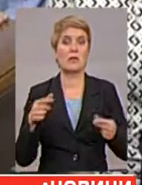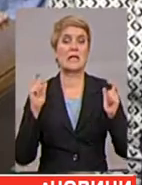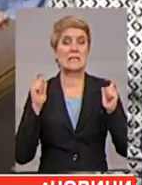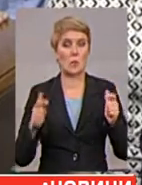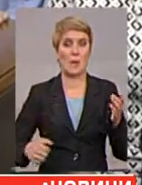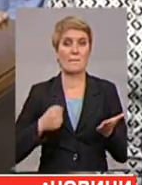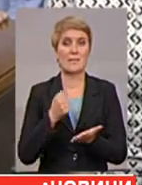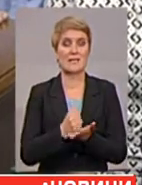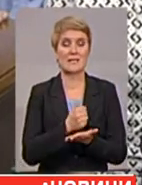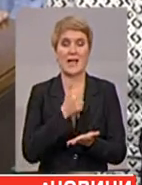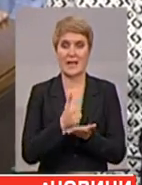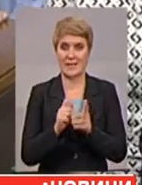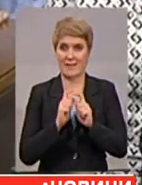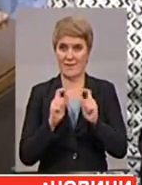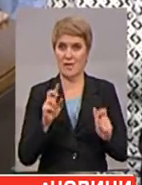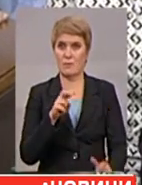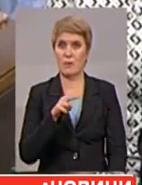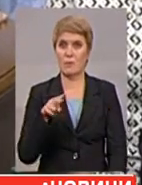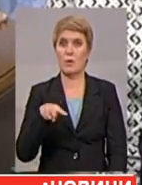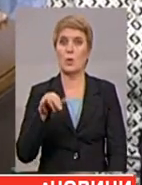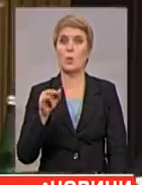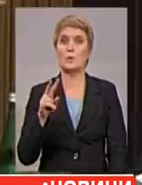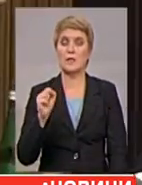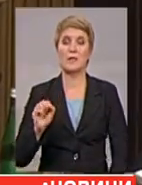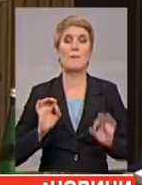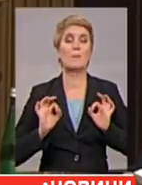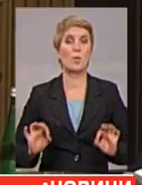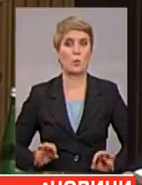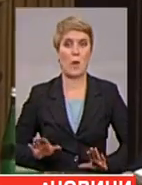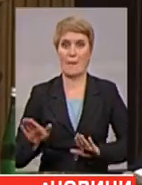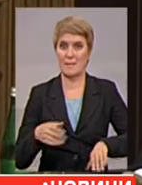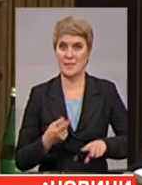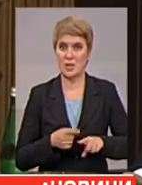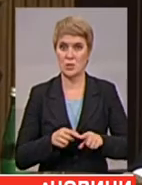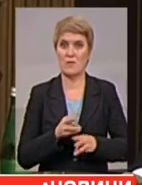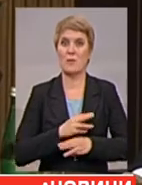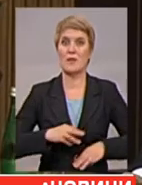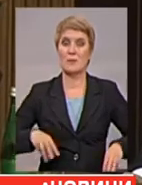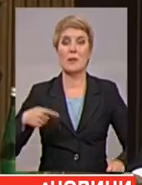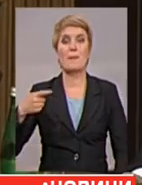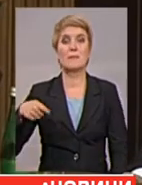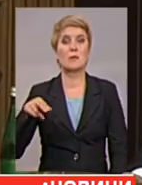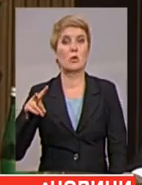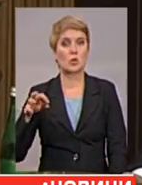на призначення лідера фракції БПП Юрія Луценка генеральним прокурором. Одразу після цього в залі парламенту президент Петро